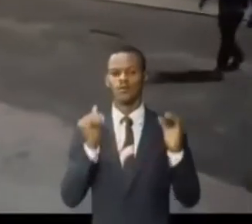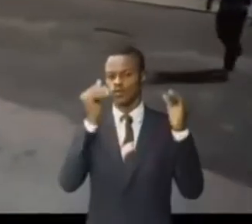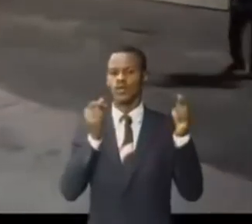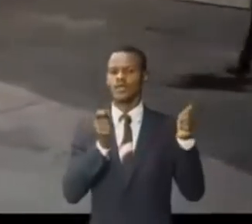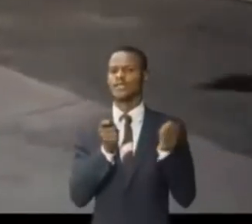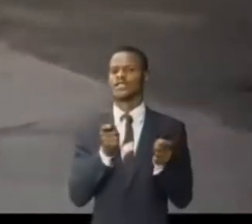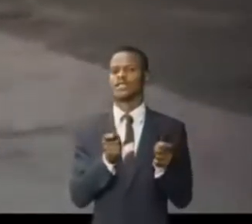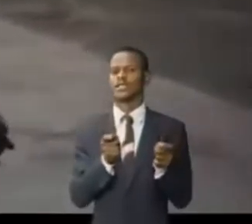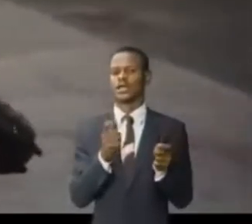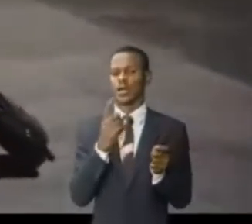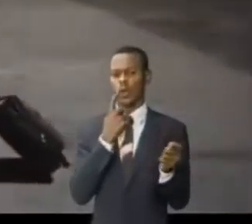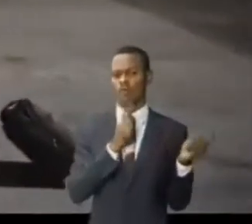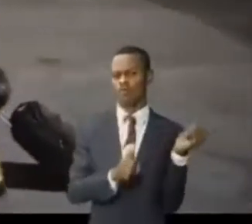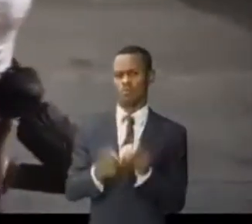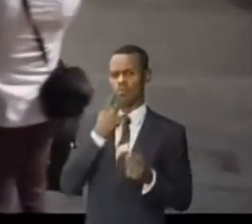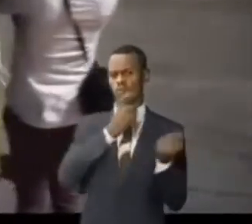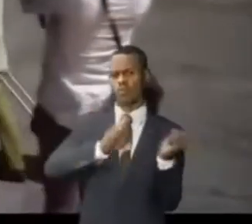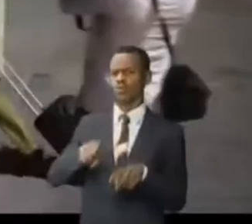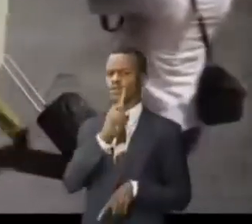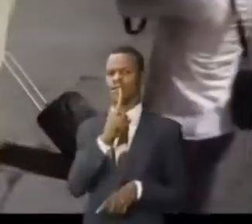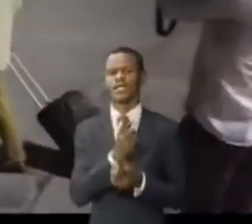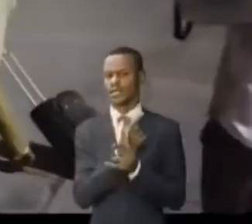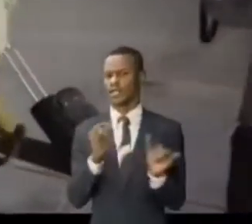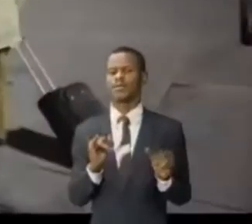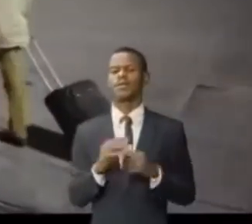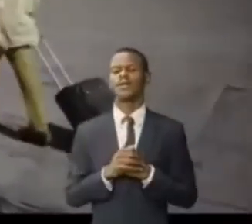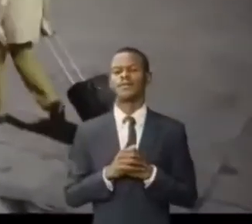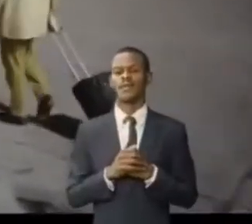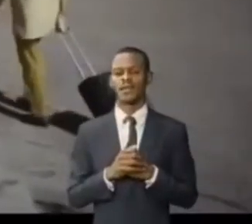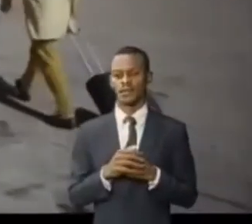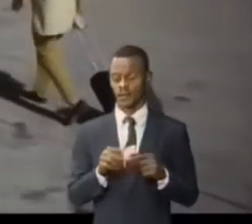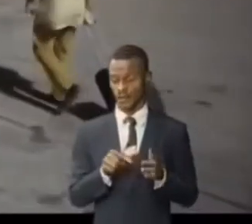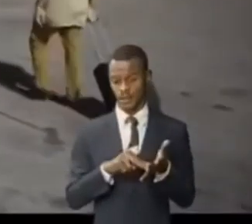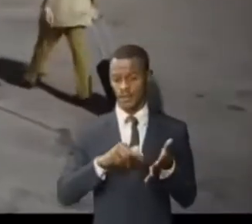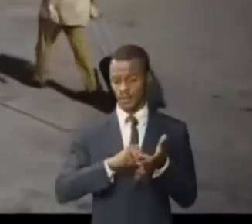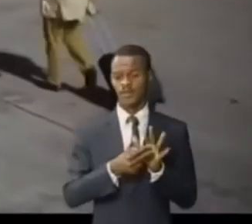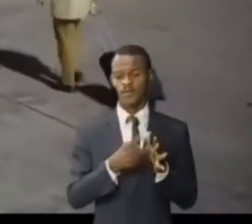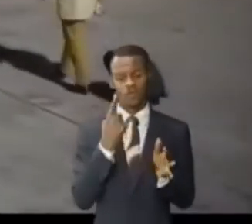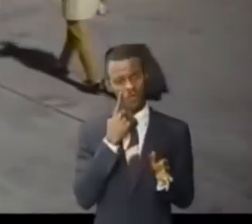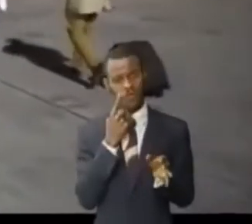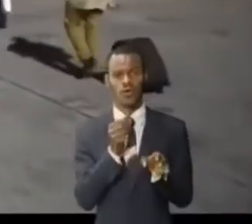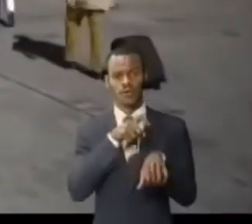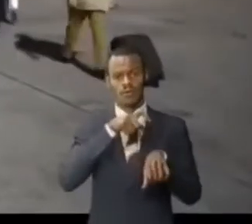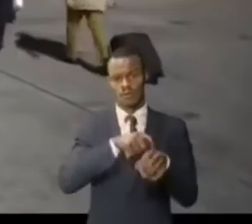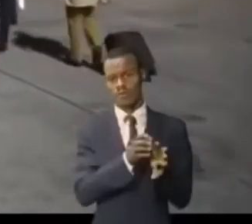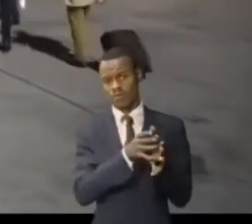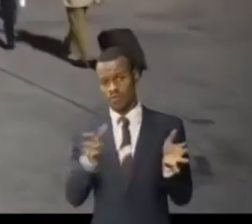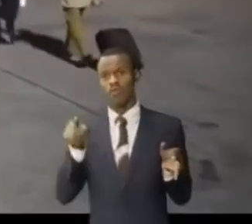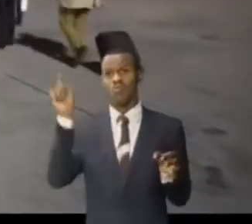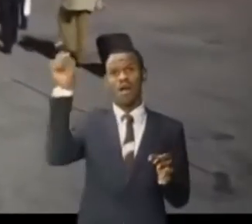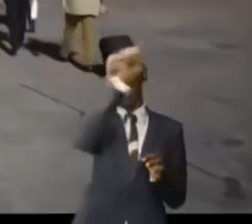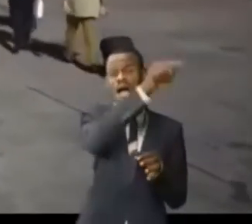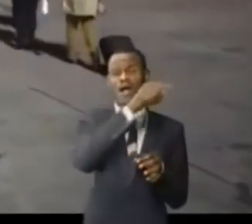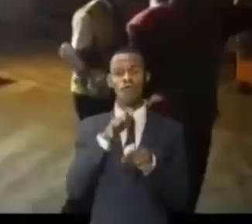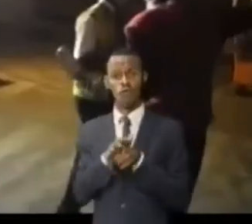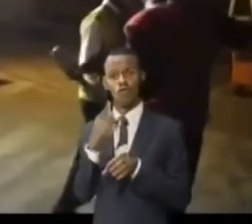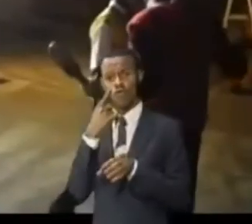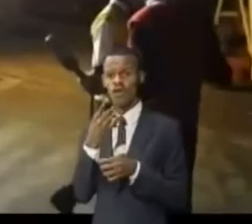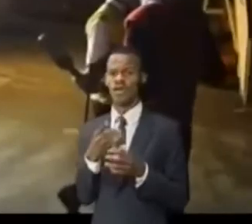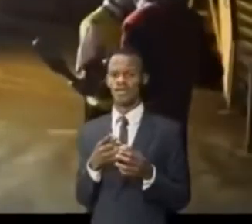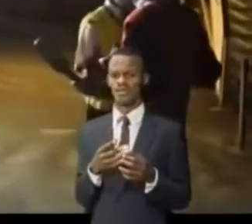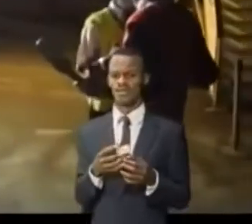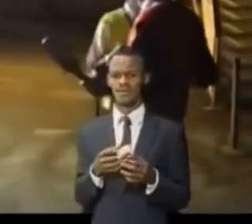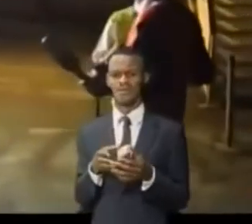où nous assistons à plusieurs manifestations organisées à travers le monde pour fustiger la violence policière contre les Noirs